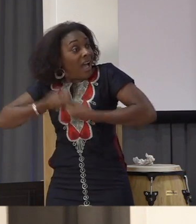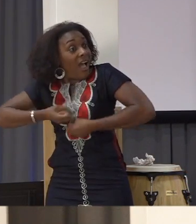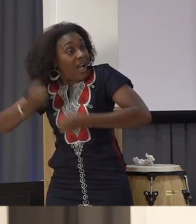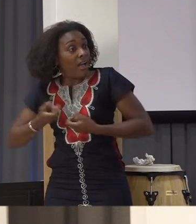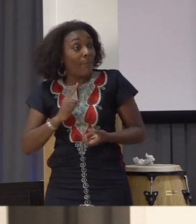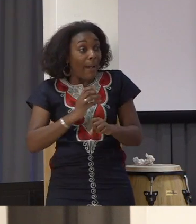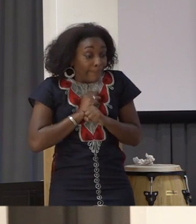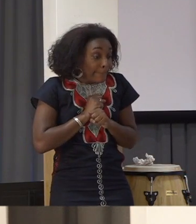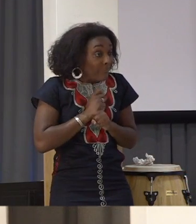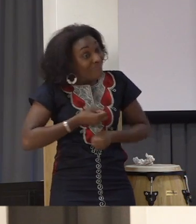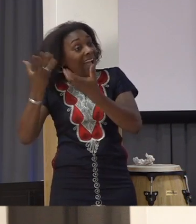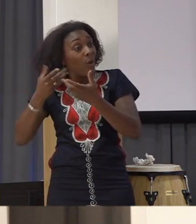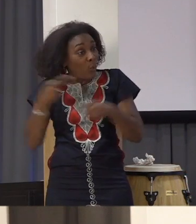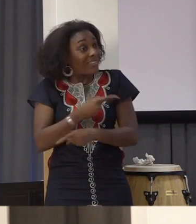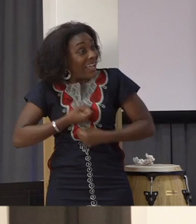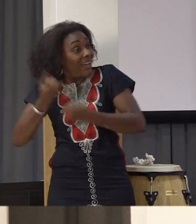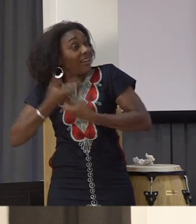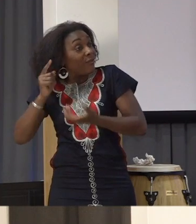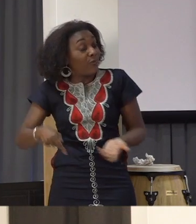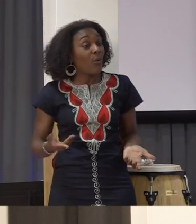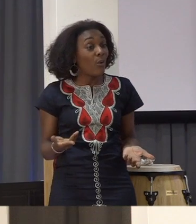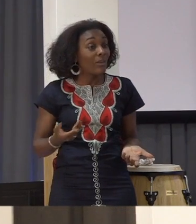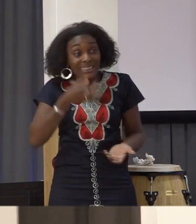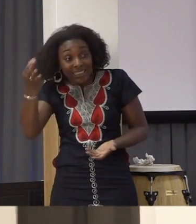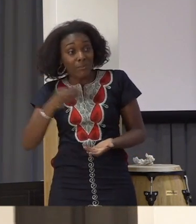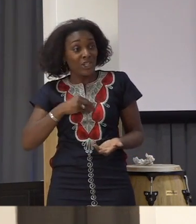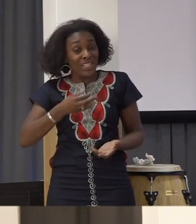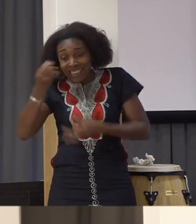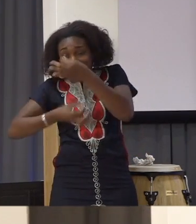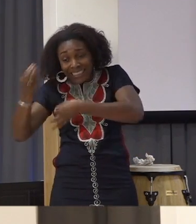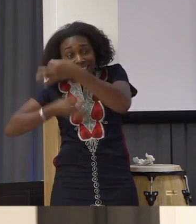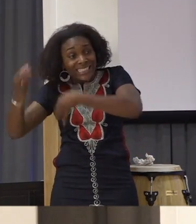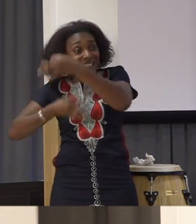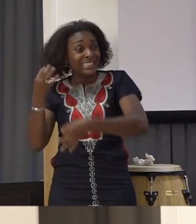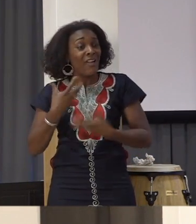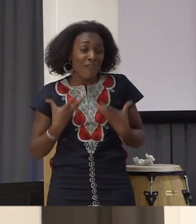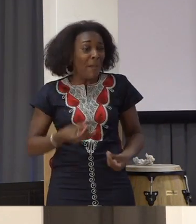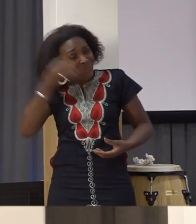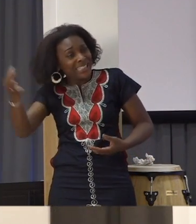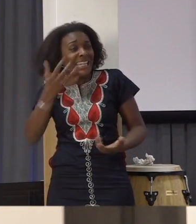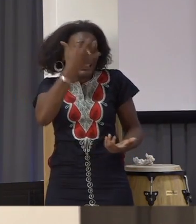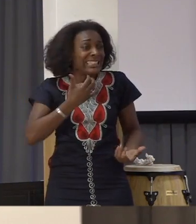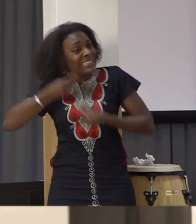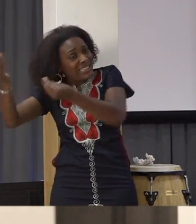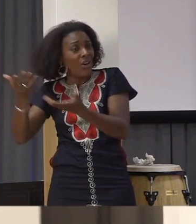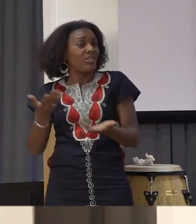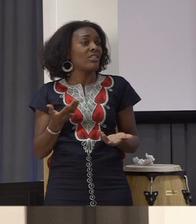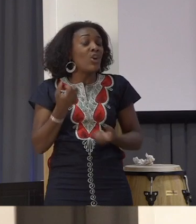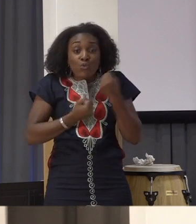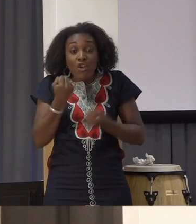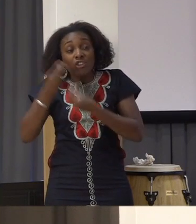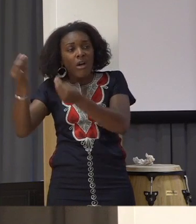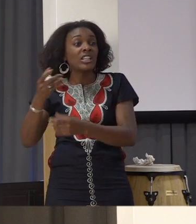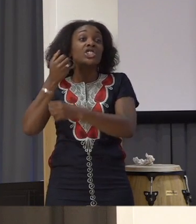Jésus. Va vers ton Dieu. Confesse-lui tes péchés. Confesse-lui tes faiblesses, tes tristesses, tes douleurs. Tu ne le